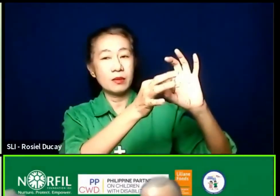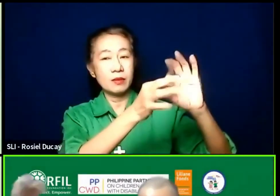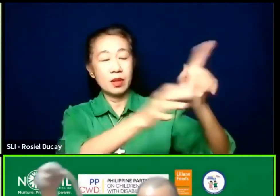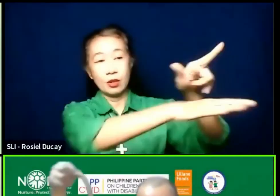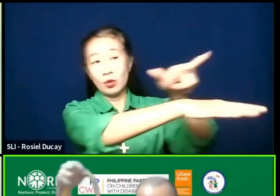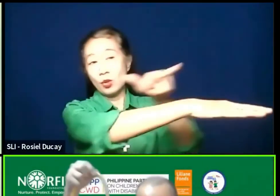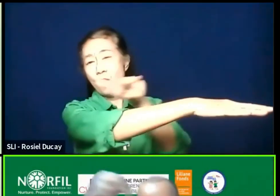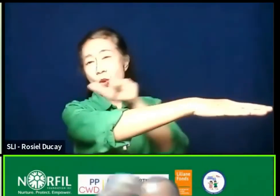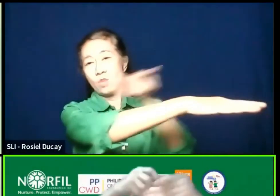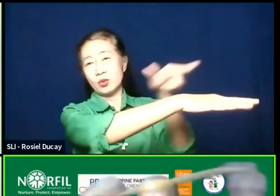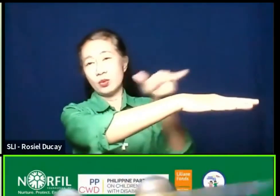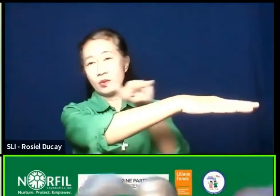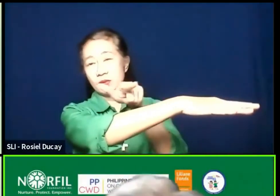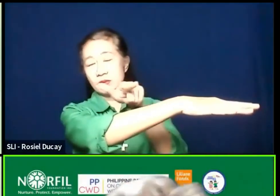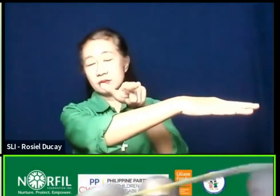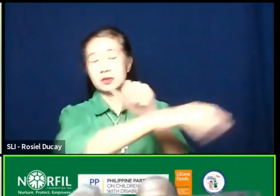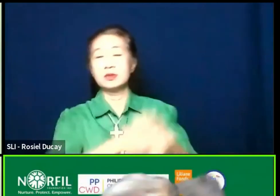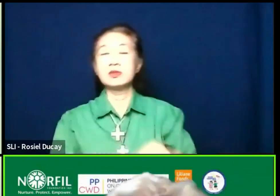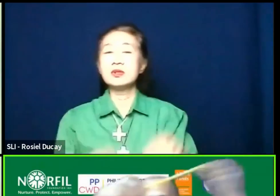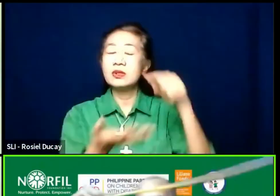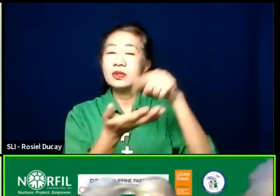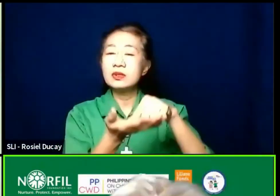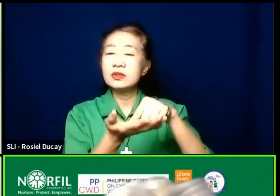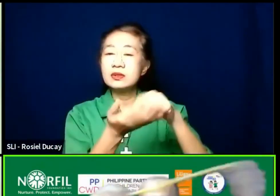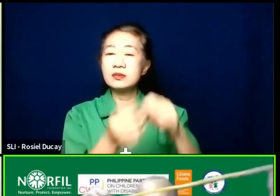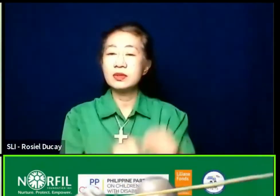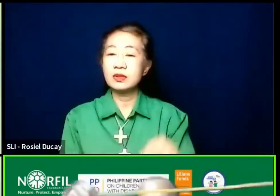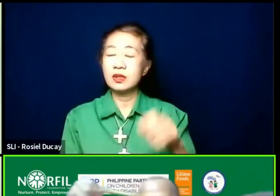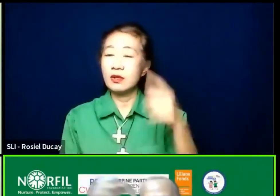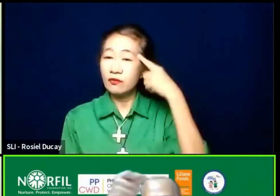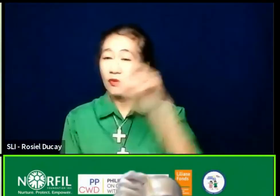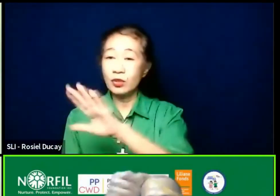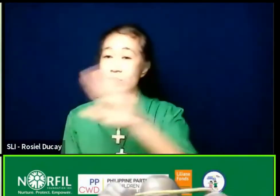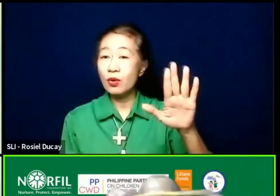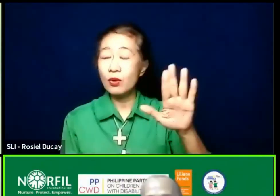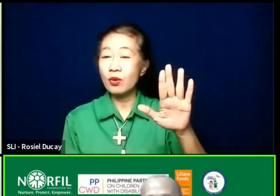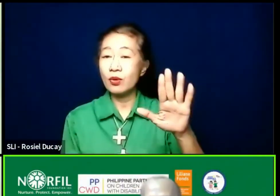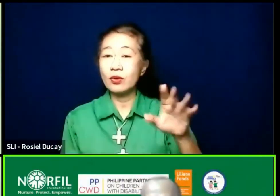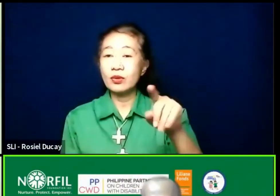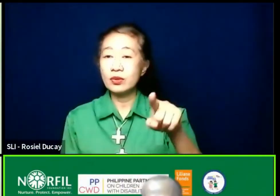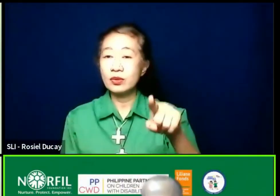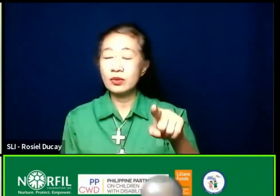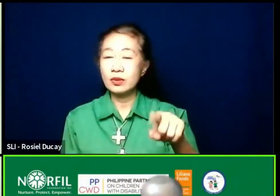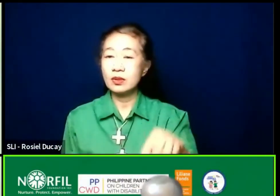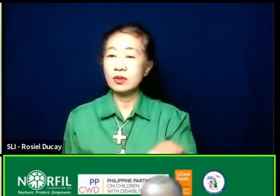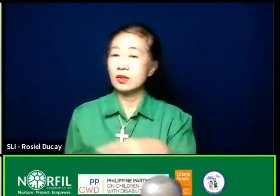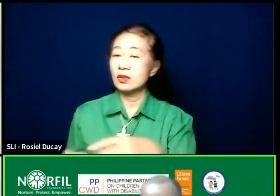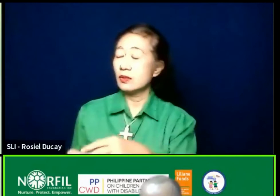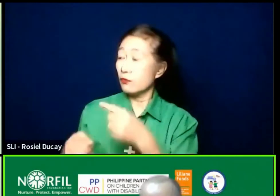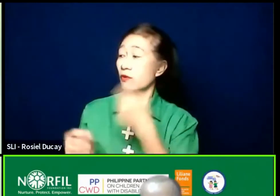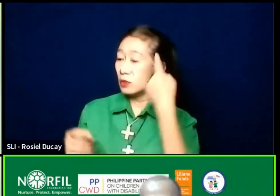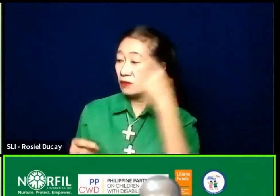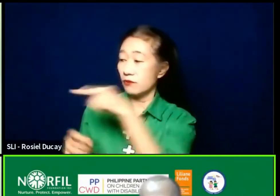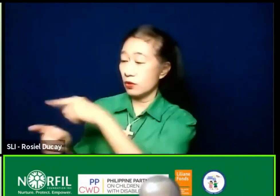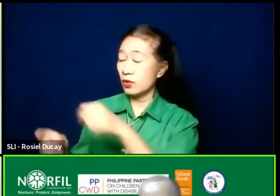mahaba. Ito naman po ay sa inyong end. Ako yung rescuer. Okay?